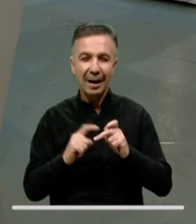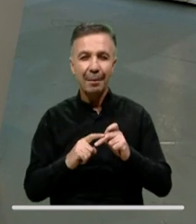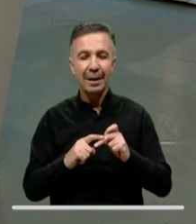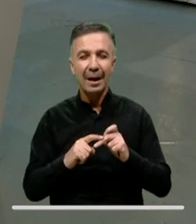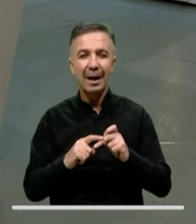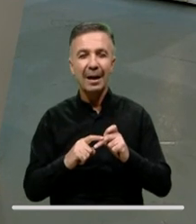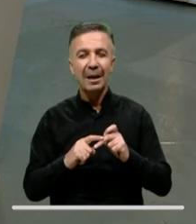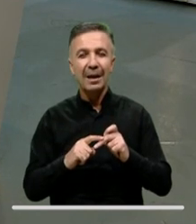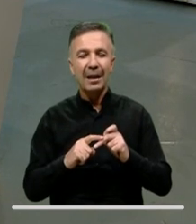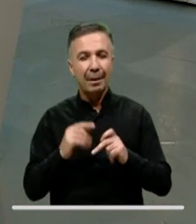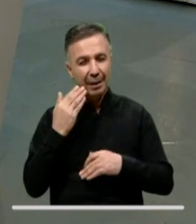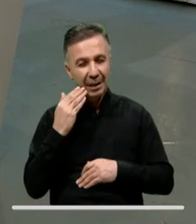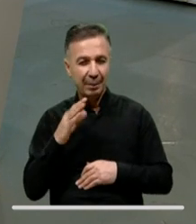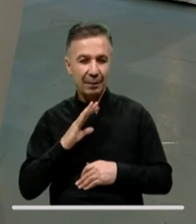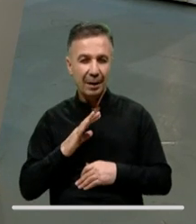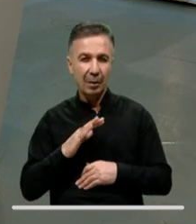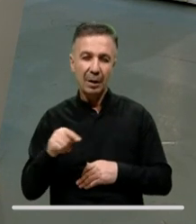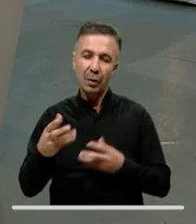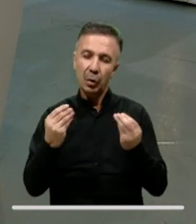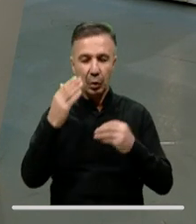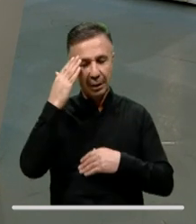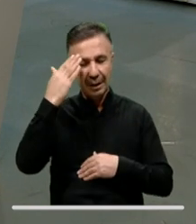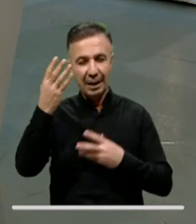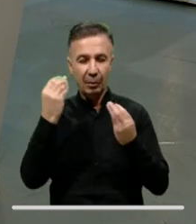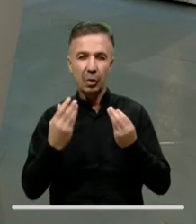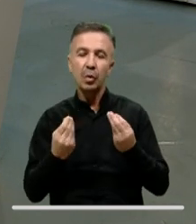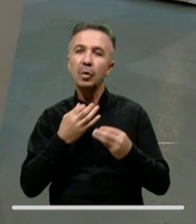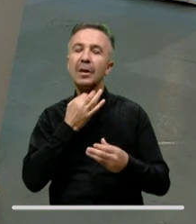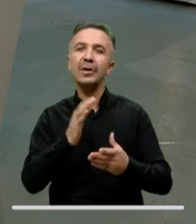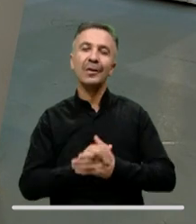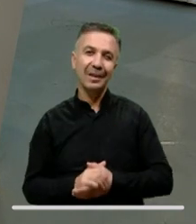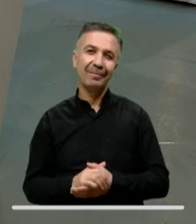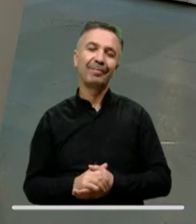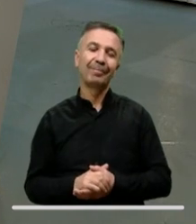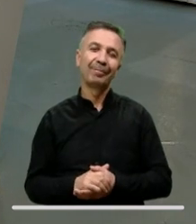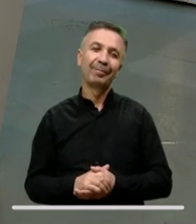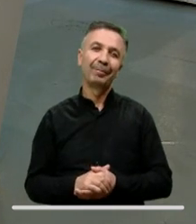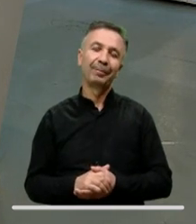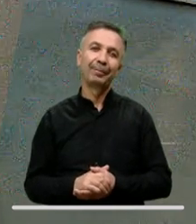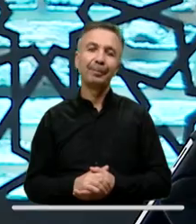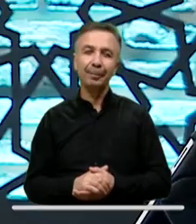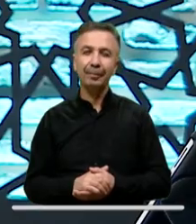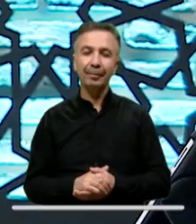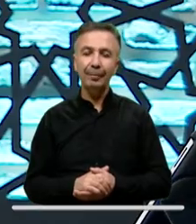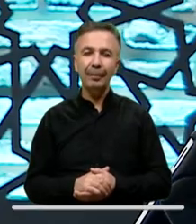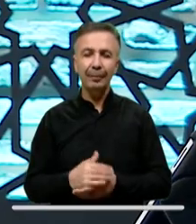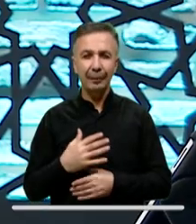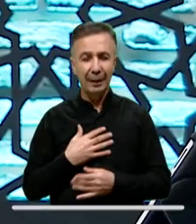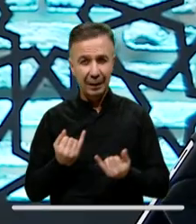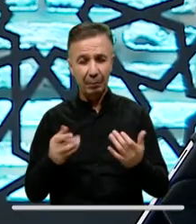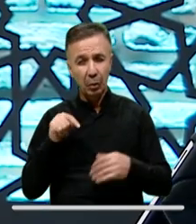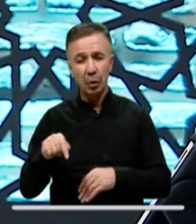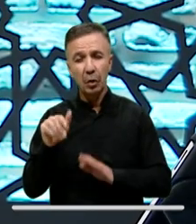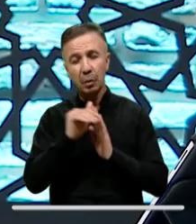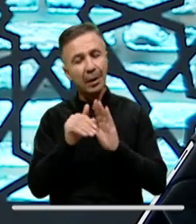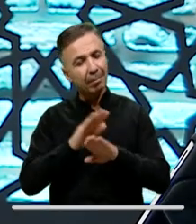var. Ellerinden onlara da çok diyelim. Çok selam olsun diyelim. Çok teşekkürler hocam. İyi ki varsınız. Ben de teşekkür ederim. Sağ olun. Evet aziz dostlarımız, bugünlük